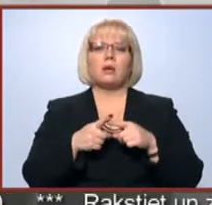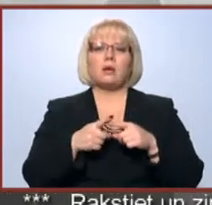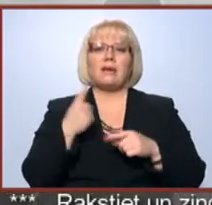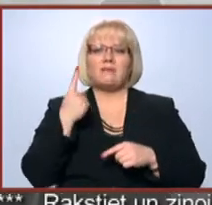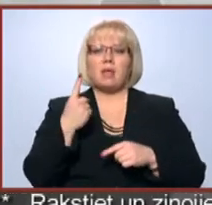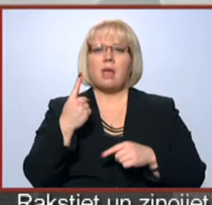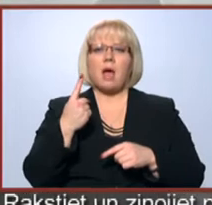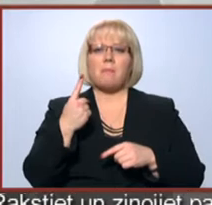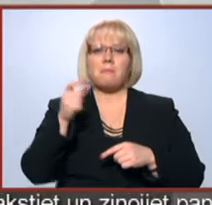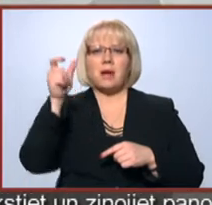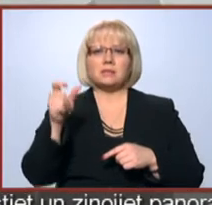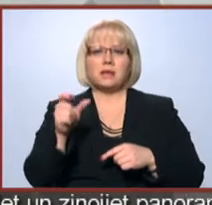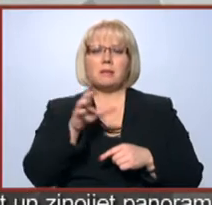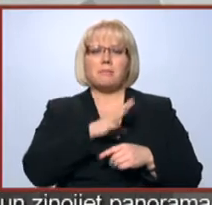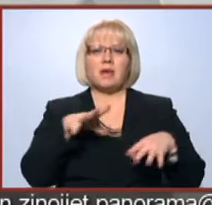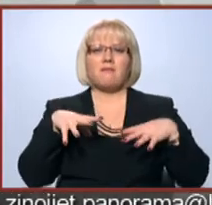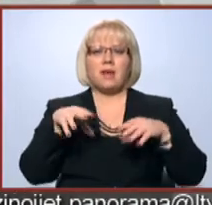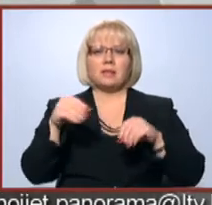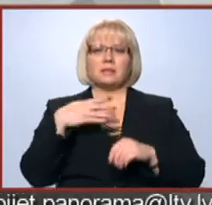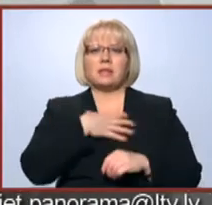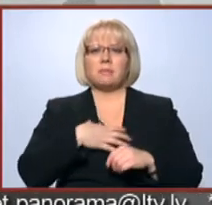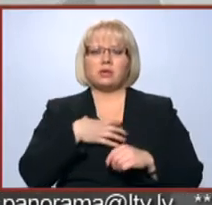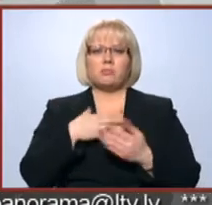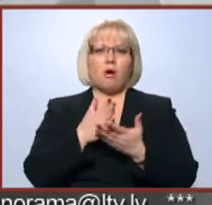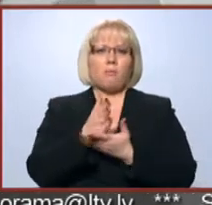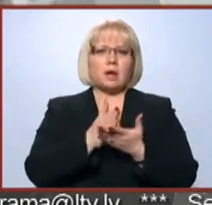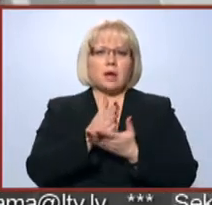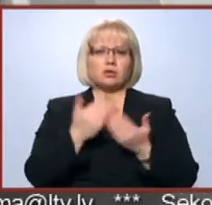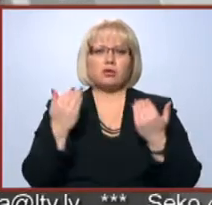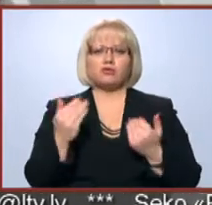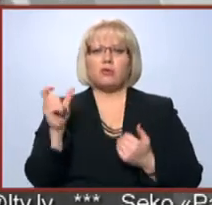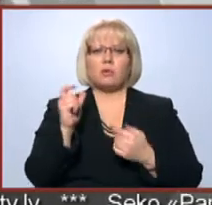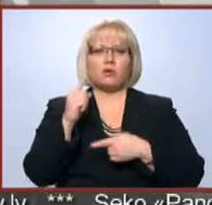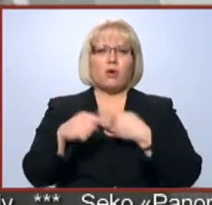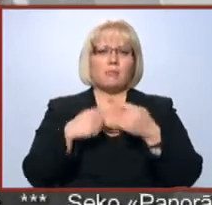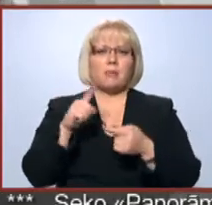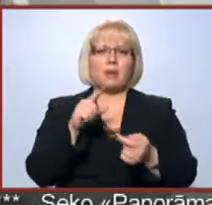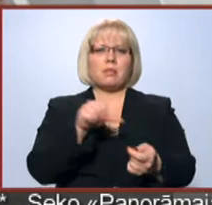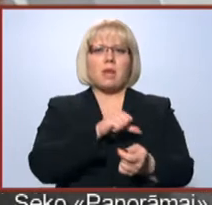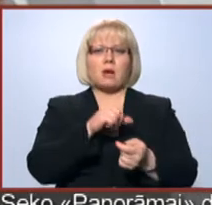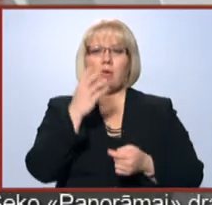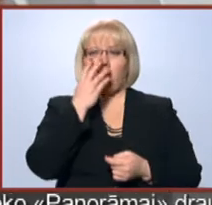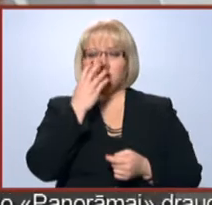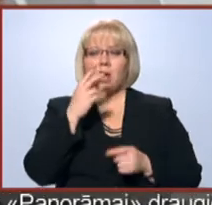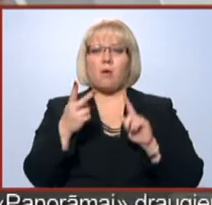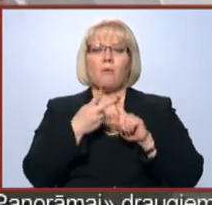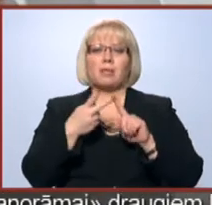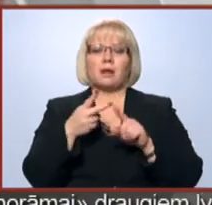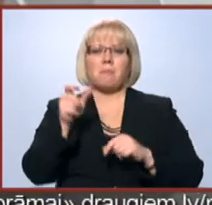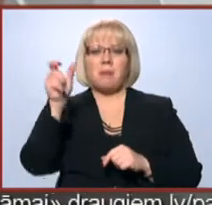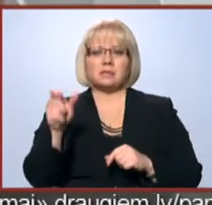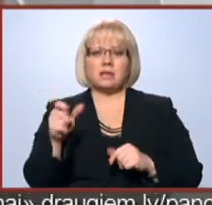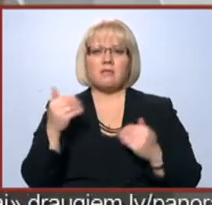vienam pacientam bija vakar veiktas nepieciešamās operācijas, un viņš šobrīd joprojām ir narkozē. Otram pacientam vēl